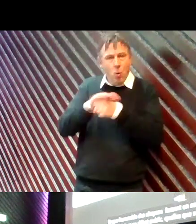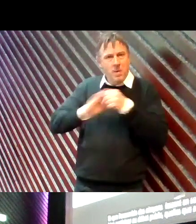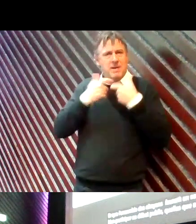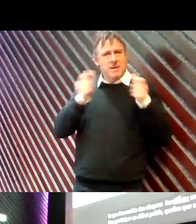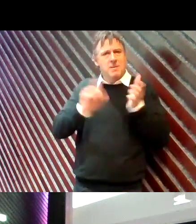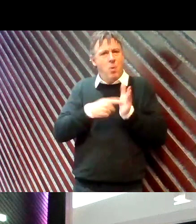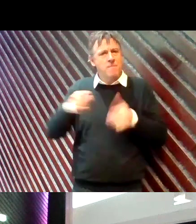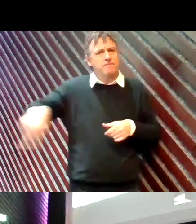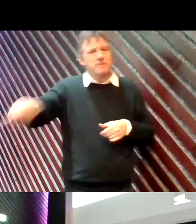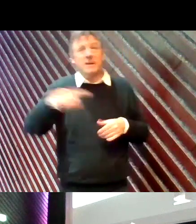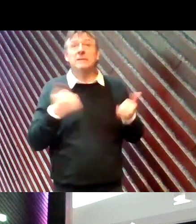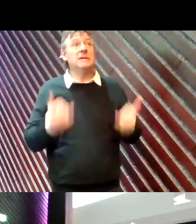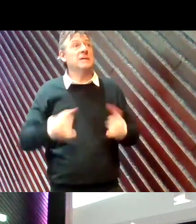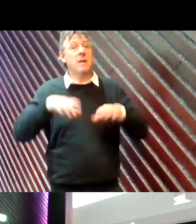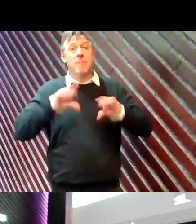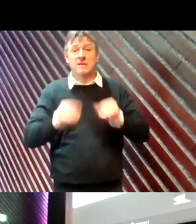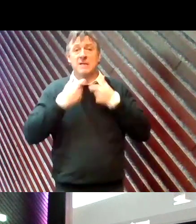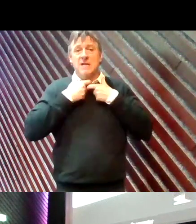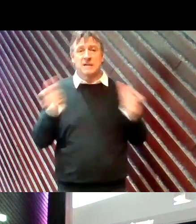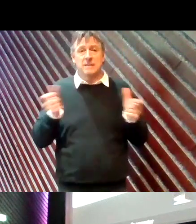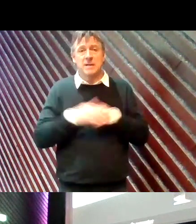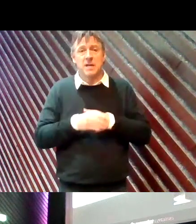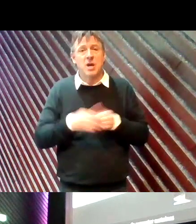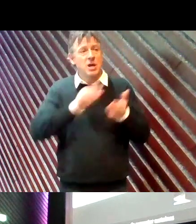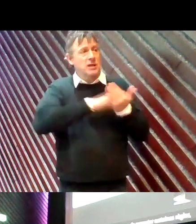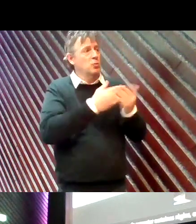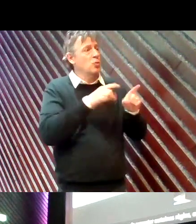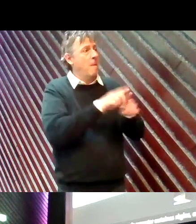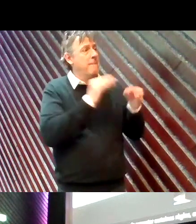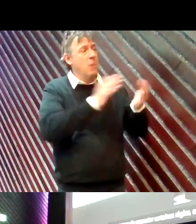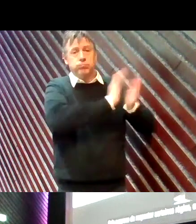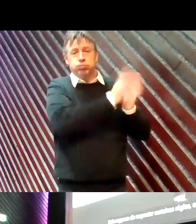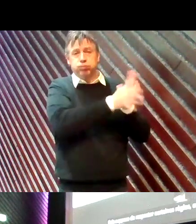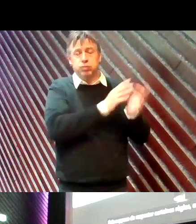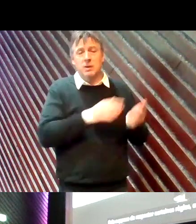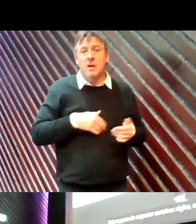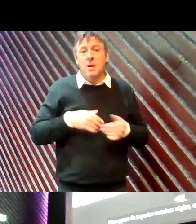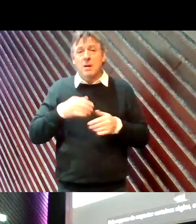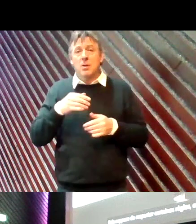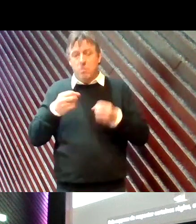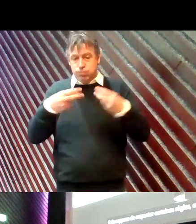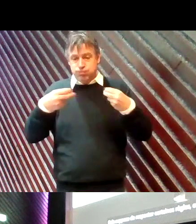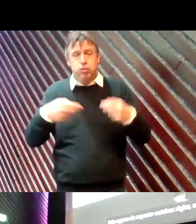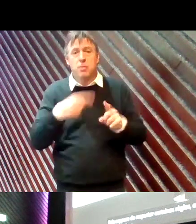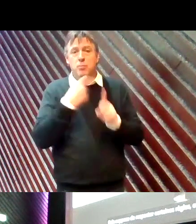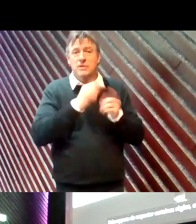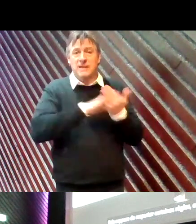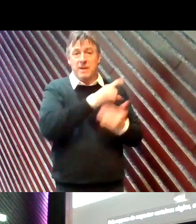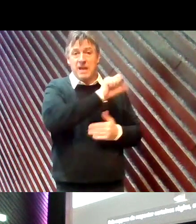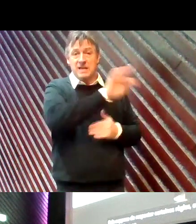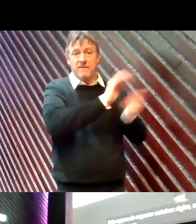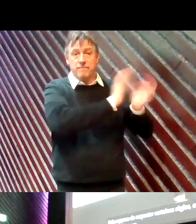un lieu accessible, il y a une transcription qui nous a donné, il y a des interprètes pendant le signe, nous pourrions certainement